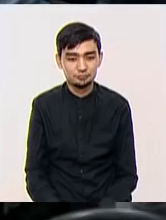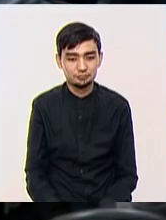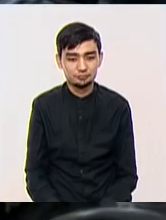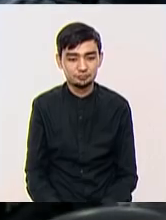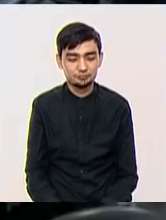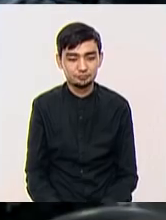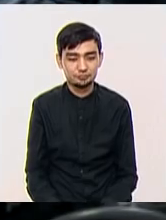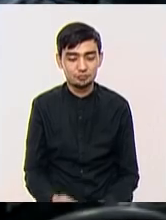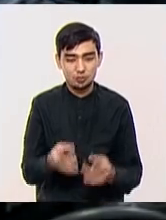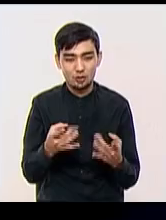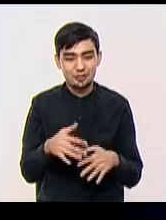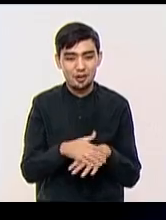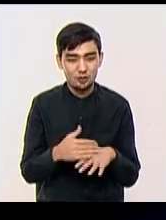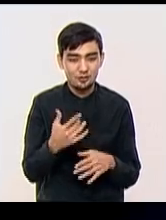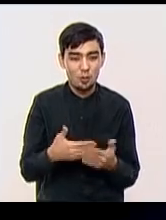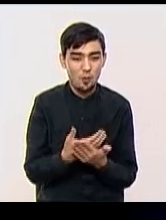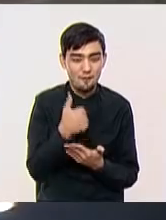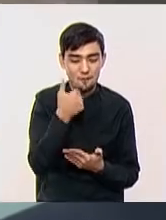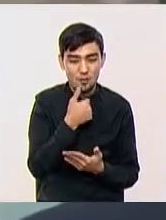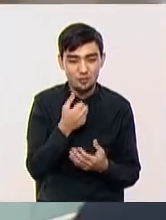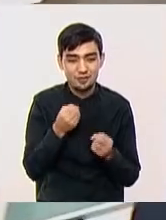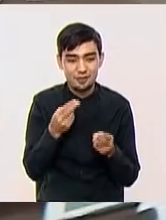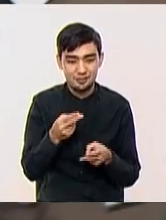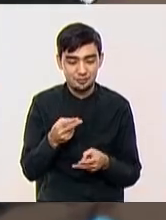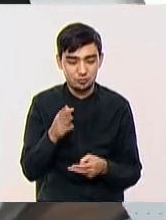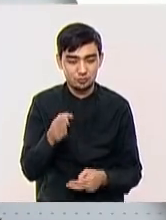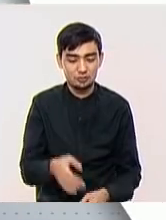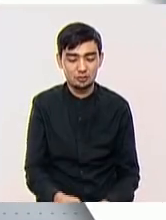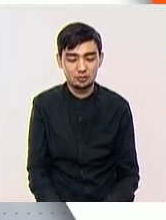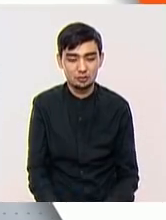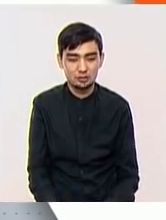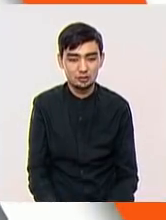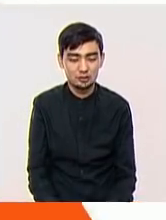бар. Ал қарапайым халықтың жаңа жылы қалай өтпек?